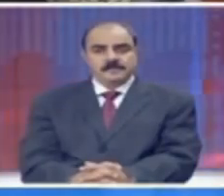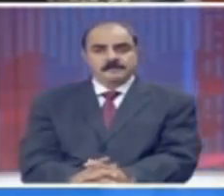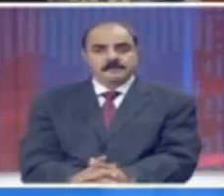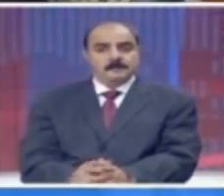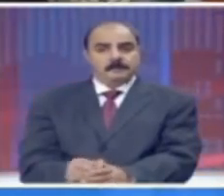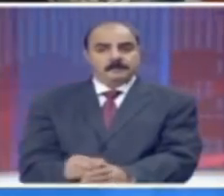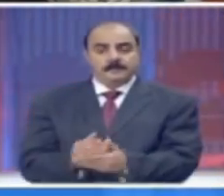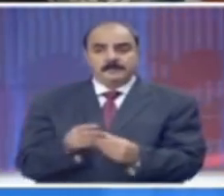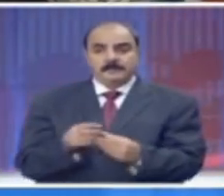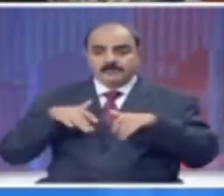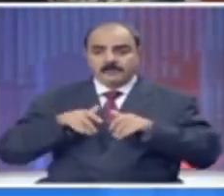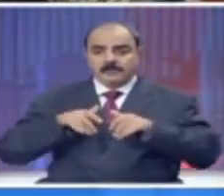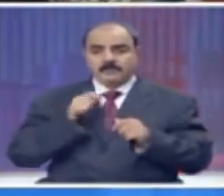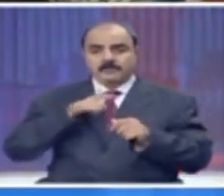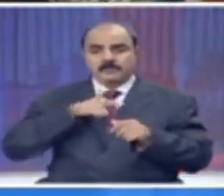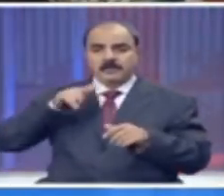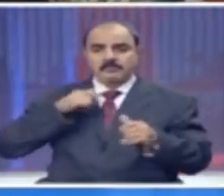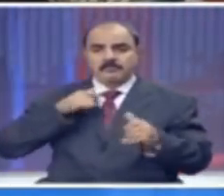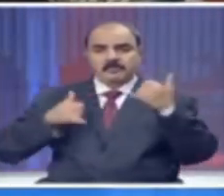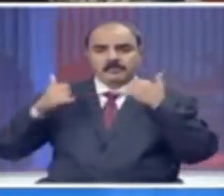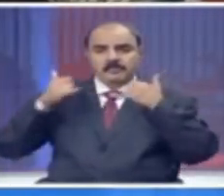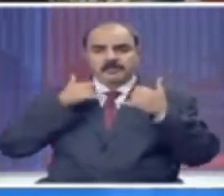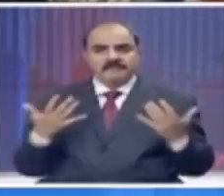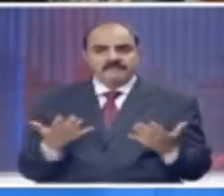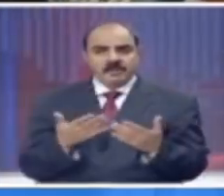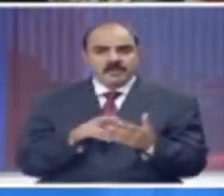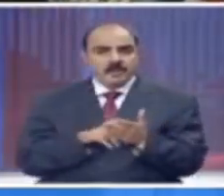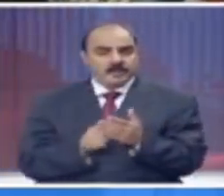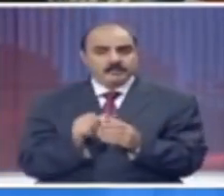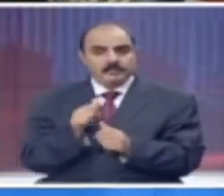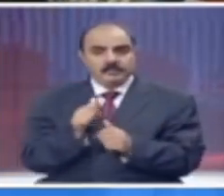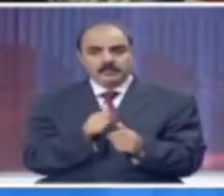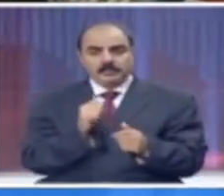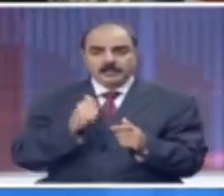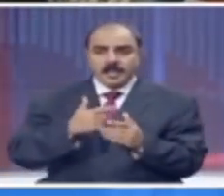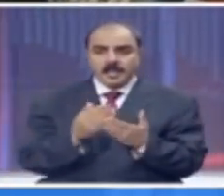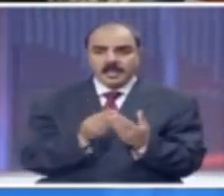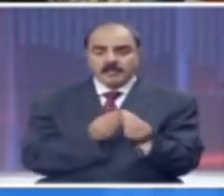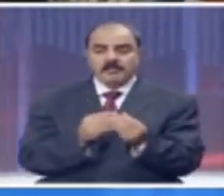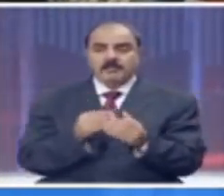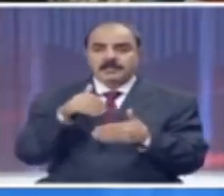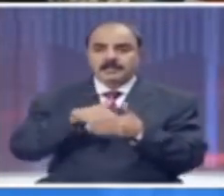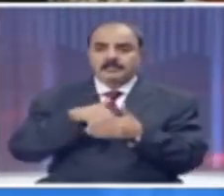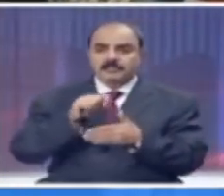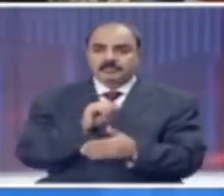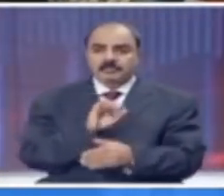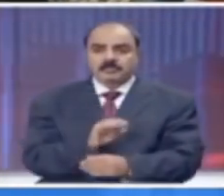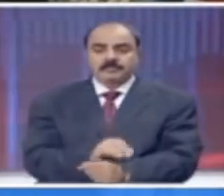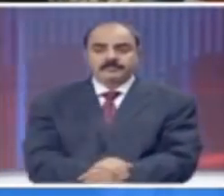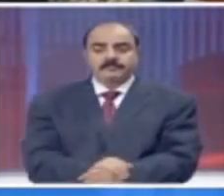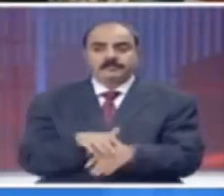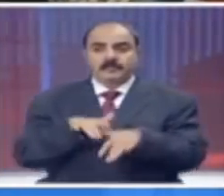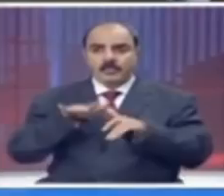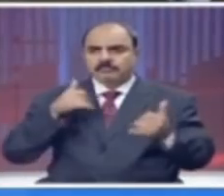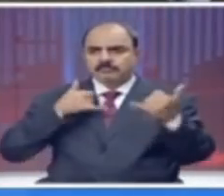تستمر غرفة عمليات وزارة الهجرة في متابعة سير المرحلة الثانية من انتخابات مجلس النواب.